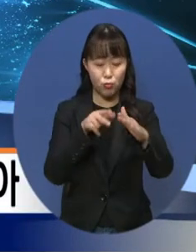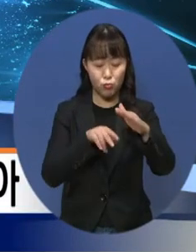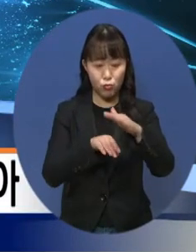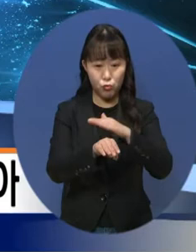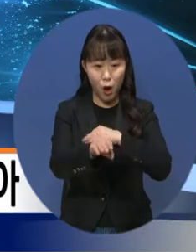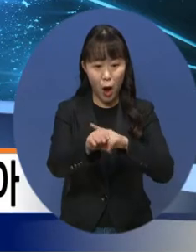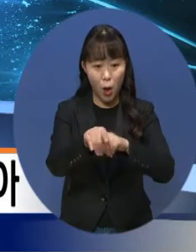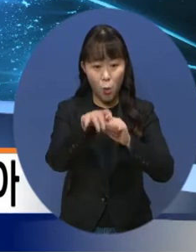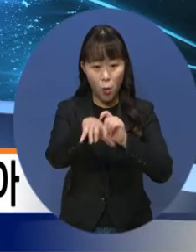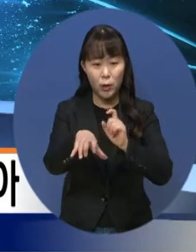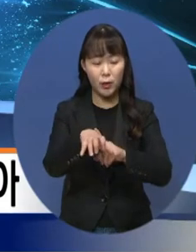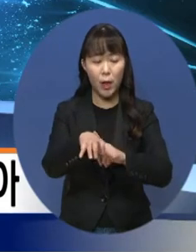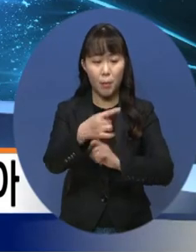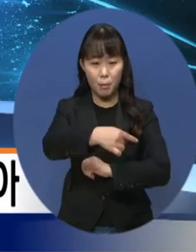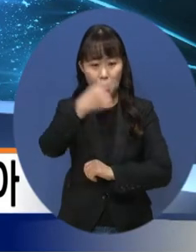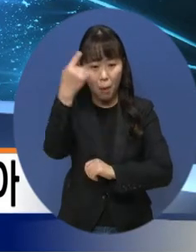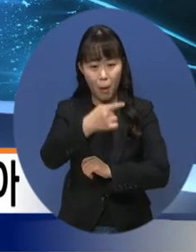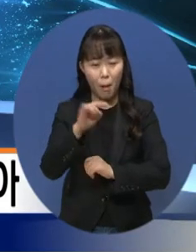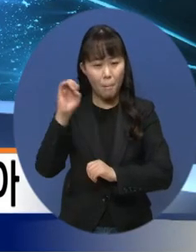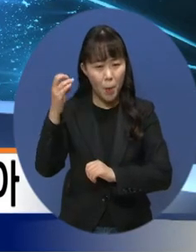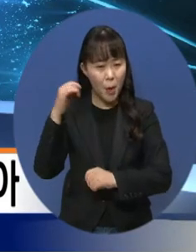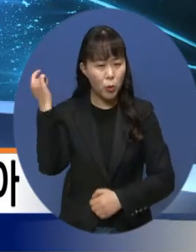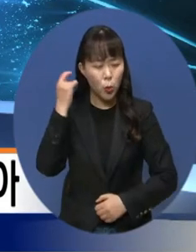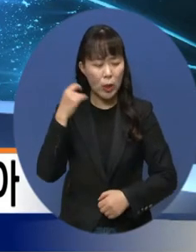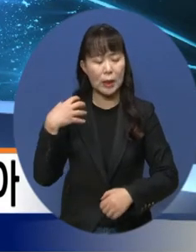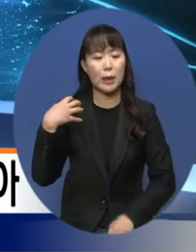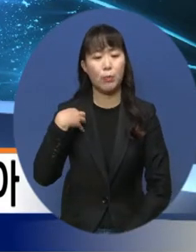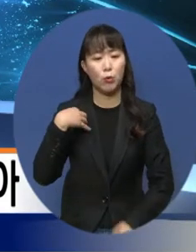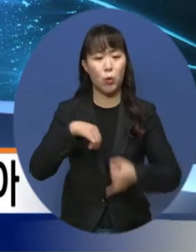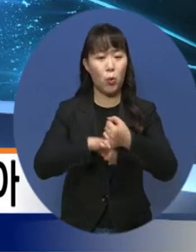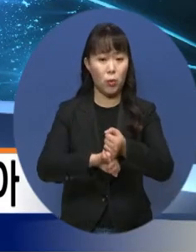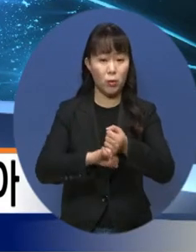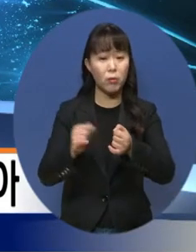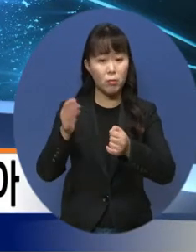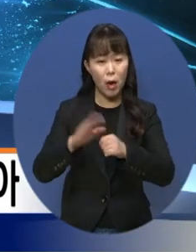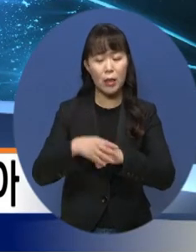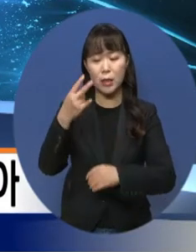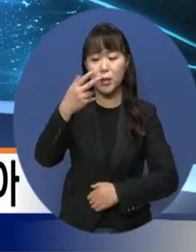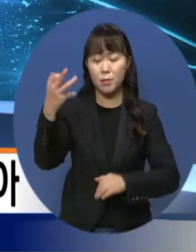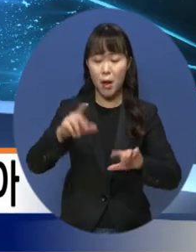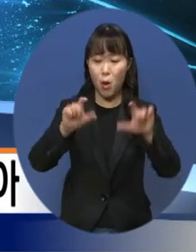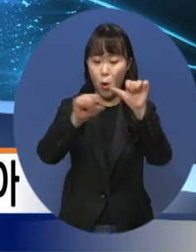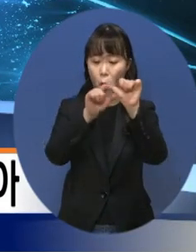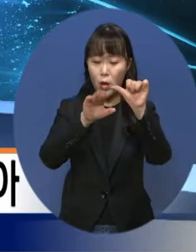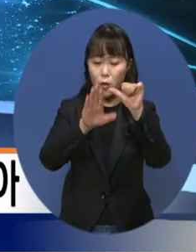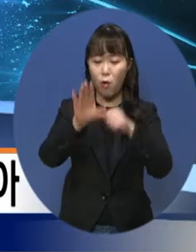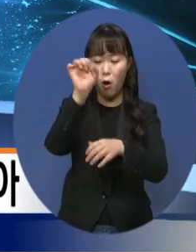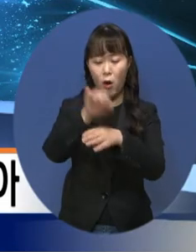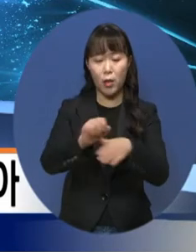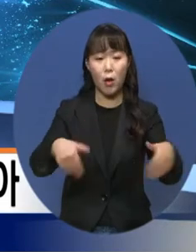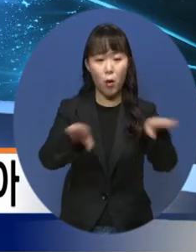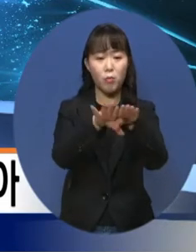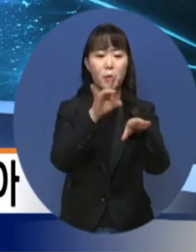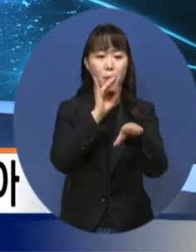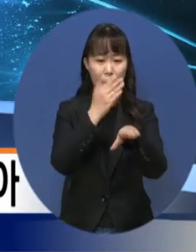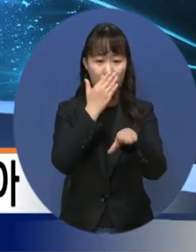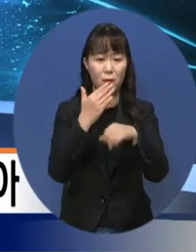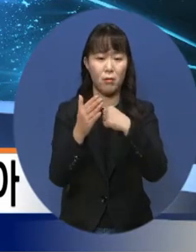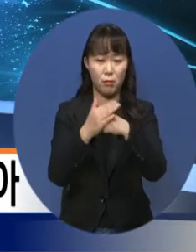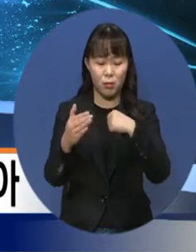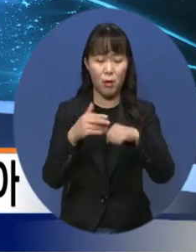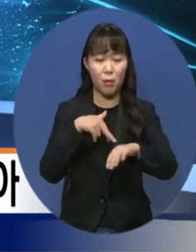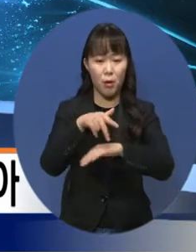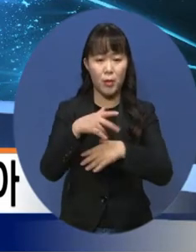등에 안전시설 의무 설치를 명시하고 있지만, 2018년 5월 이후 허가 건물에만 적용돼